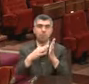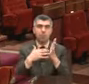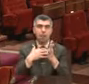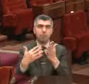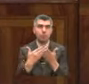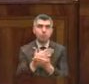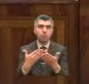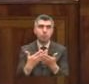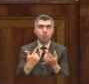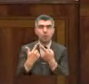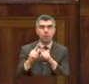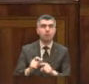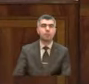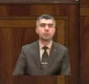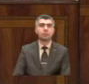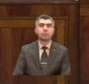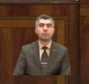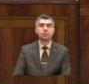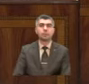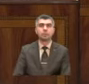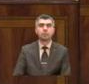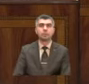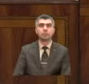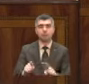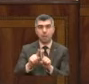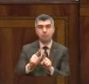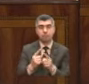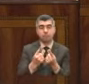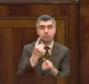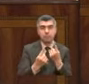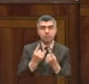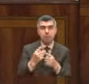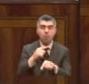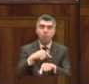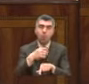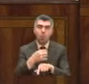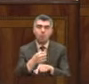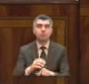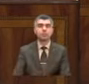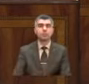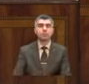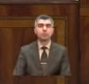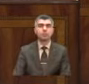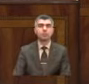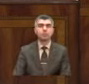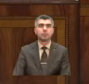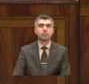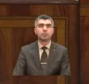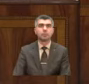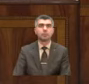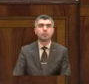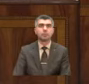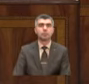نجاح وليس العكس. انا نعطي يمكن المؤشرات الوقت اذا كان يسمح بذلك.